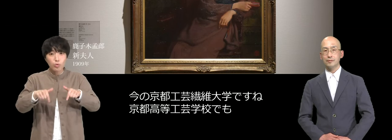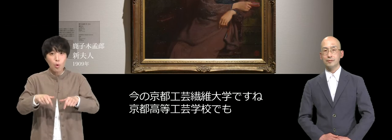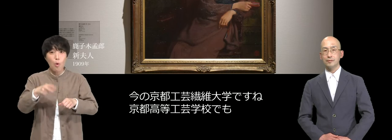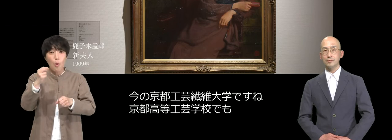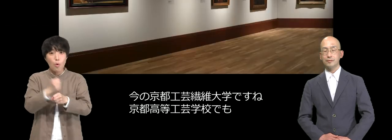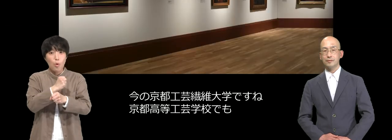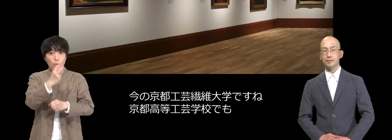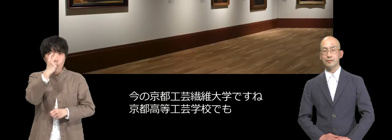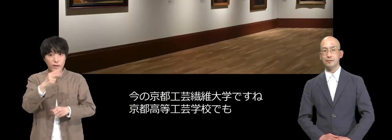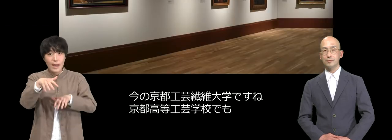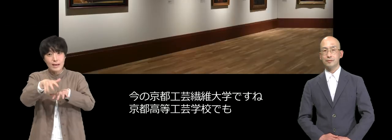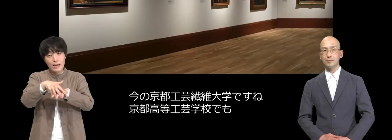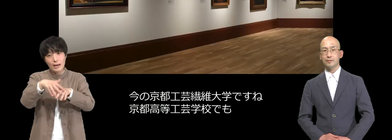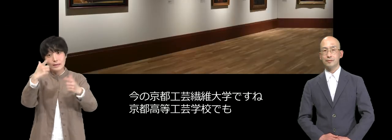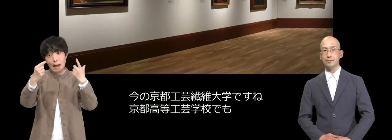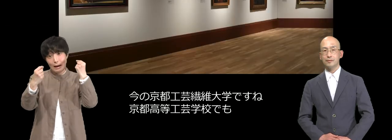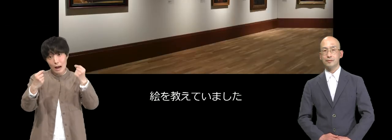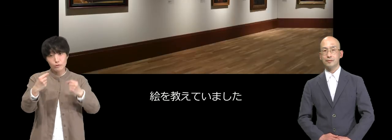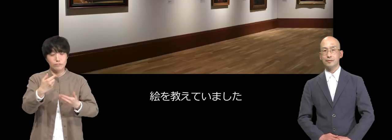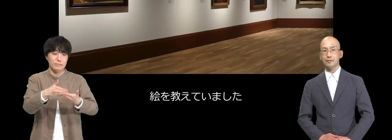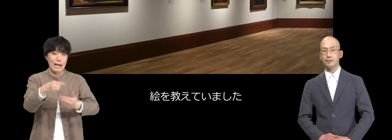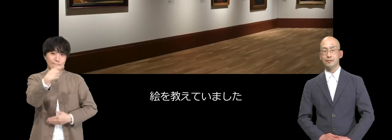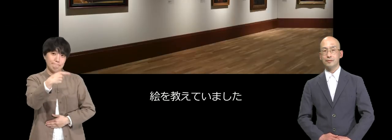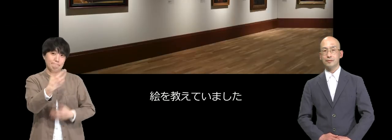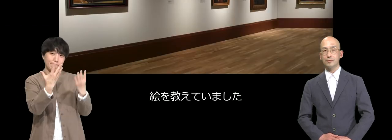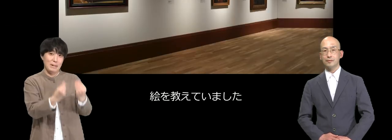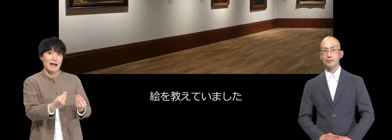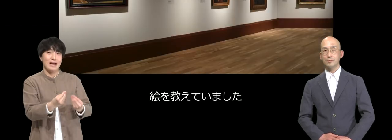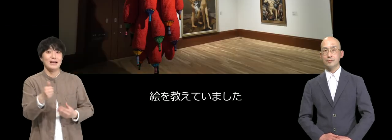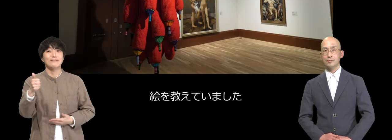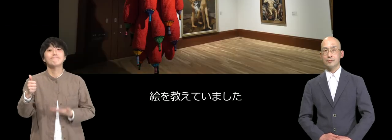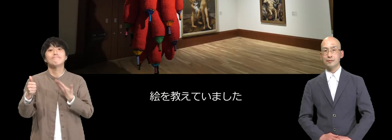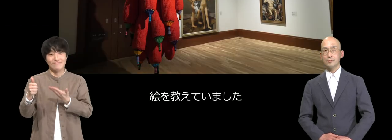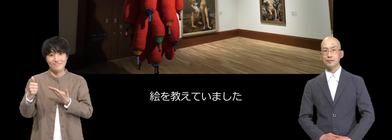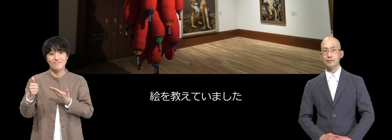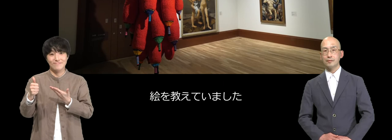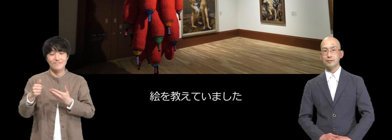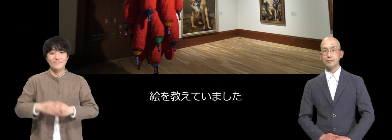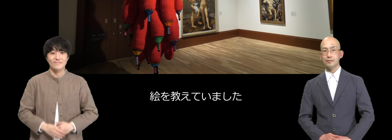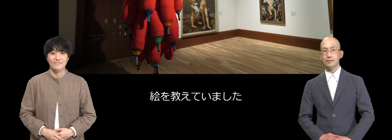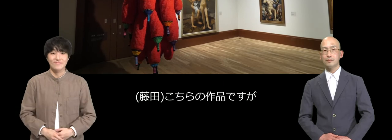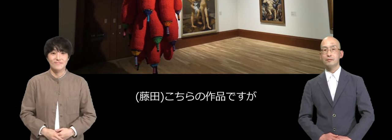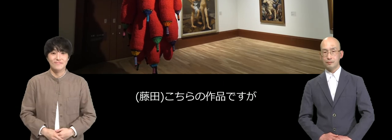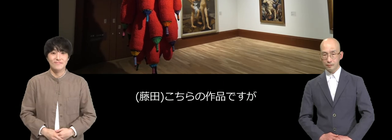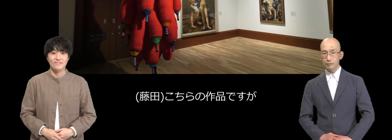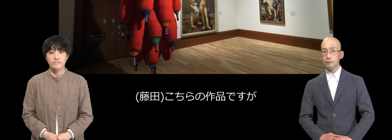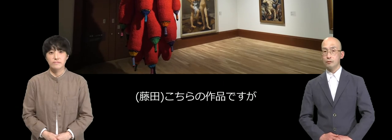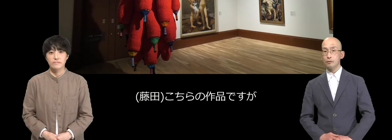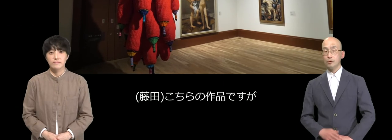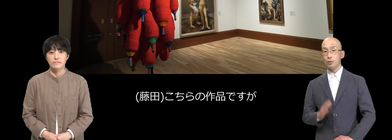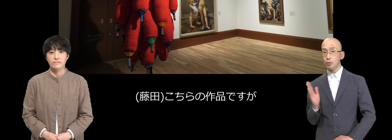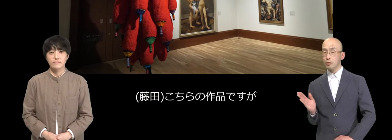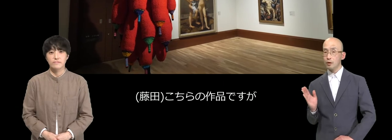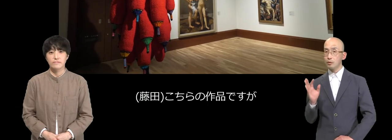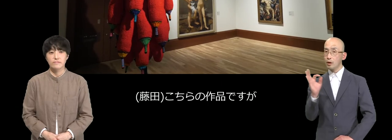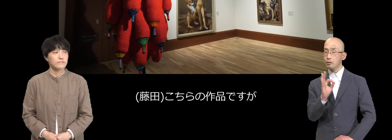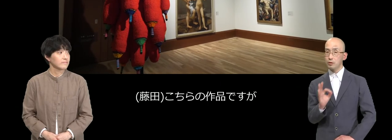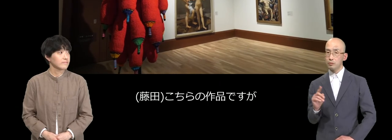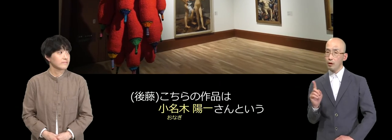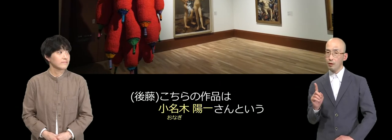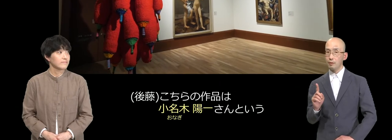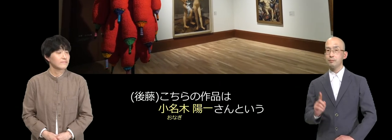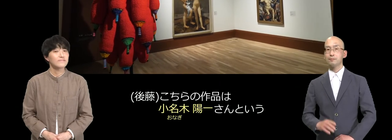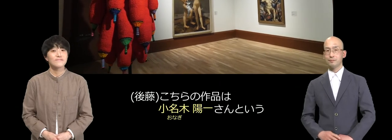ないですね京都高等工芸学校でもあの絵を教えていましたこちらの作品ですがハイは